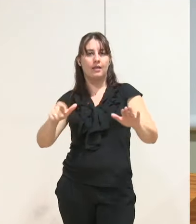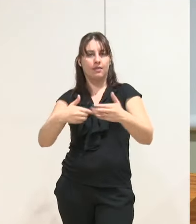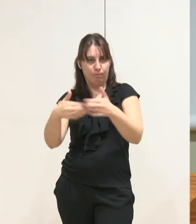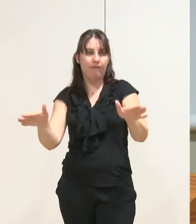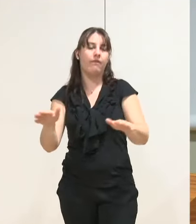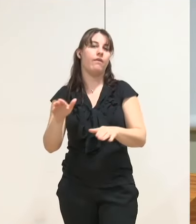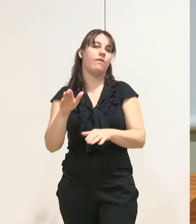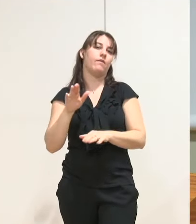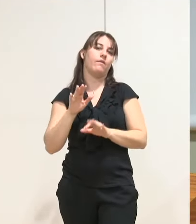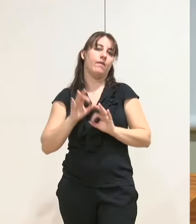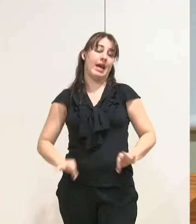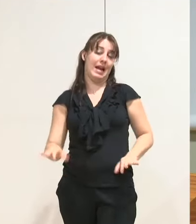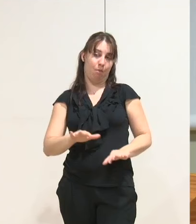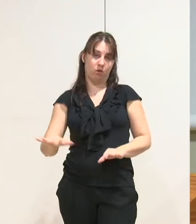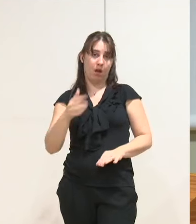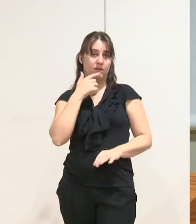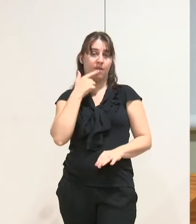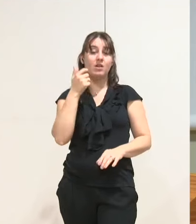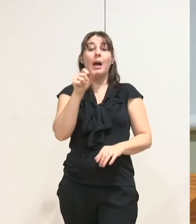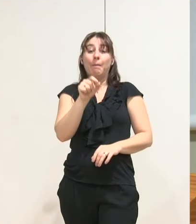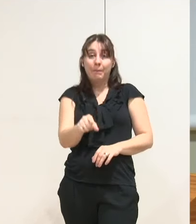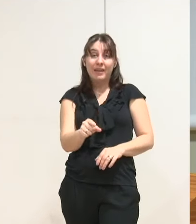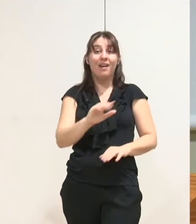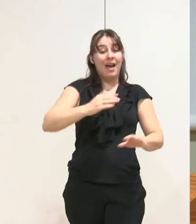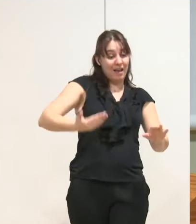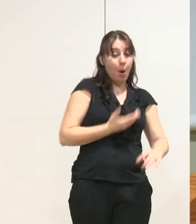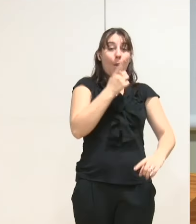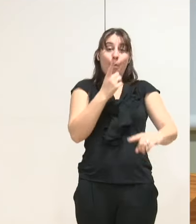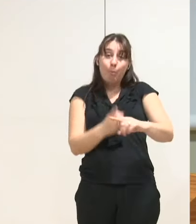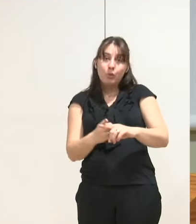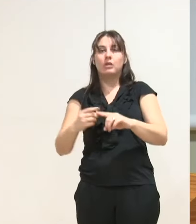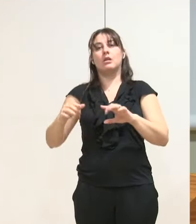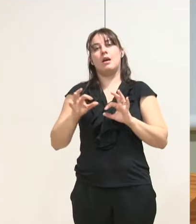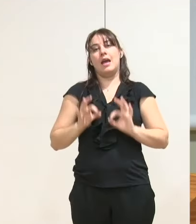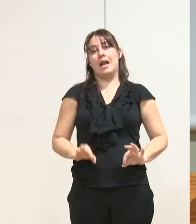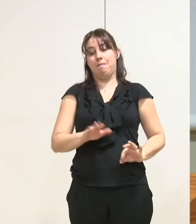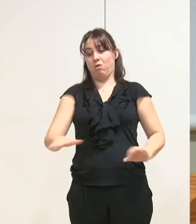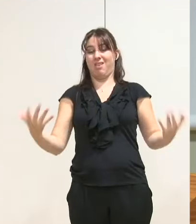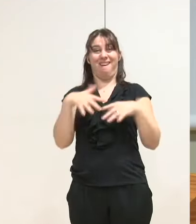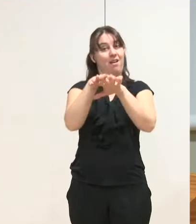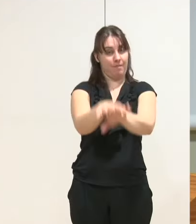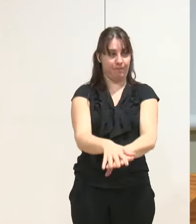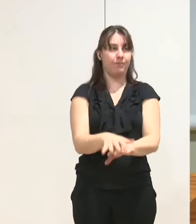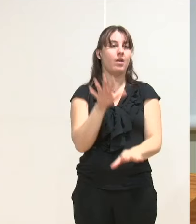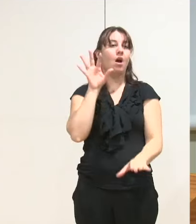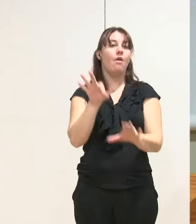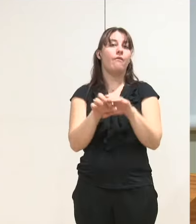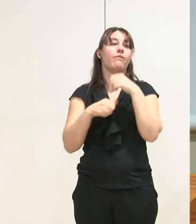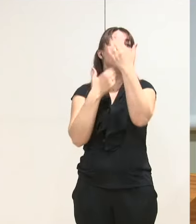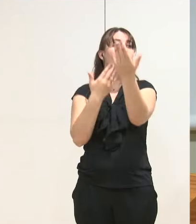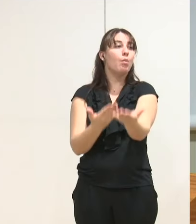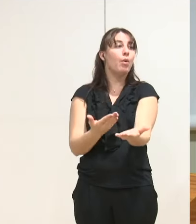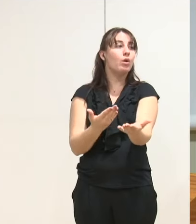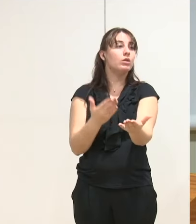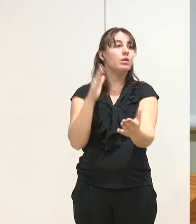étant donc composé d'une école maternelle et d'une école élémentaire je mets cette délibération au voix